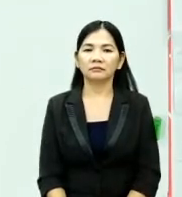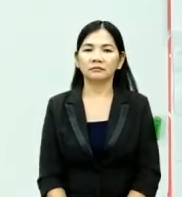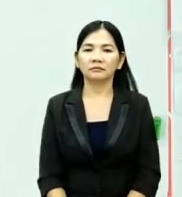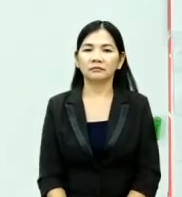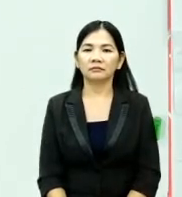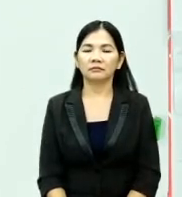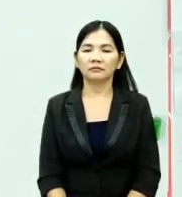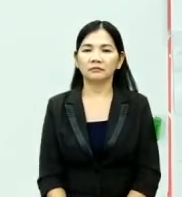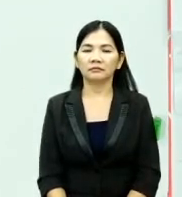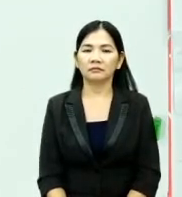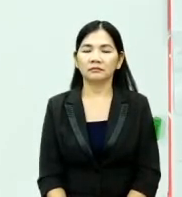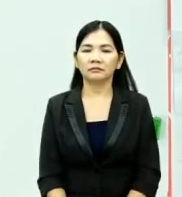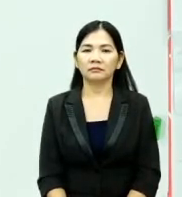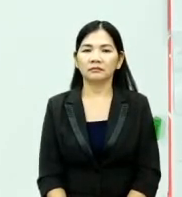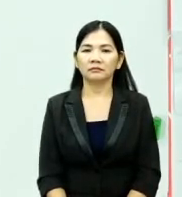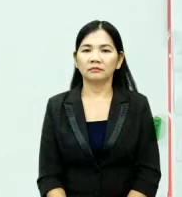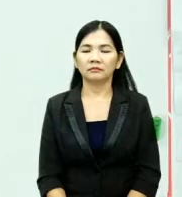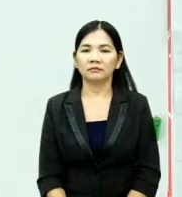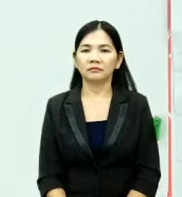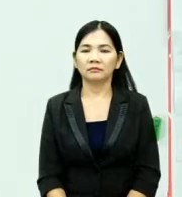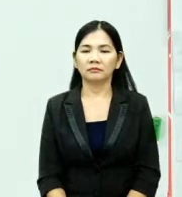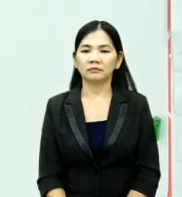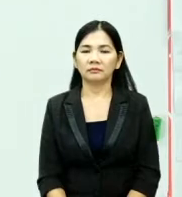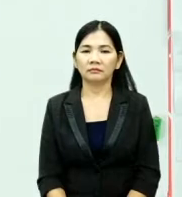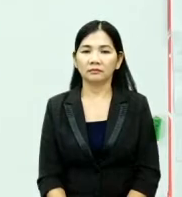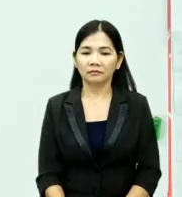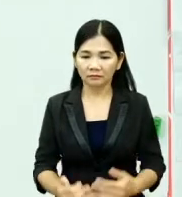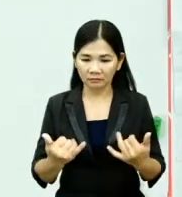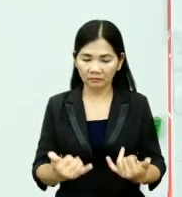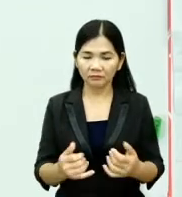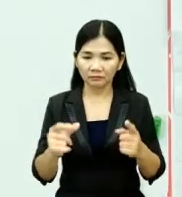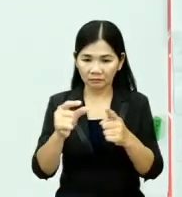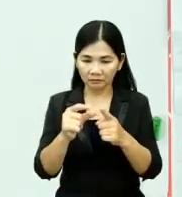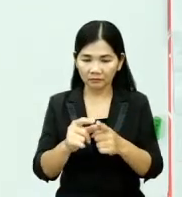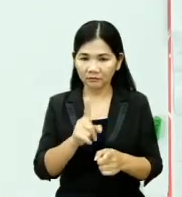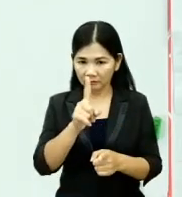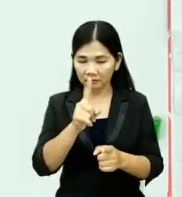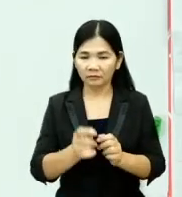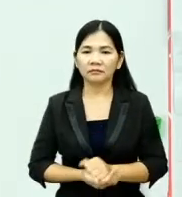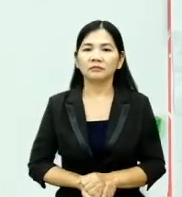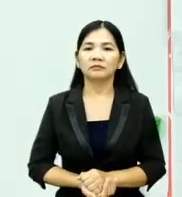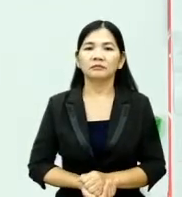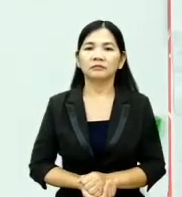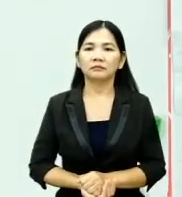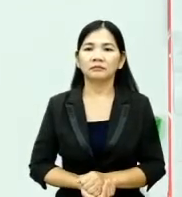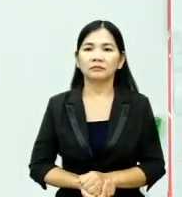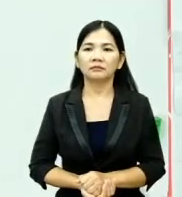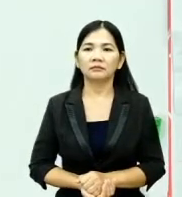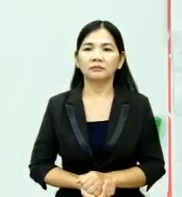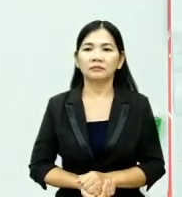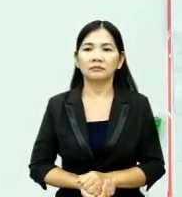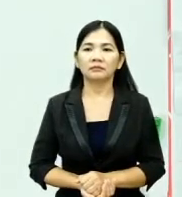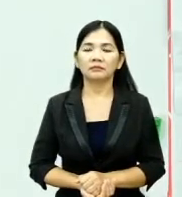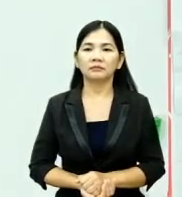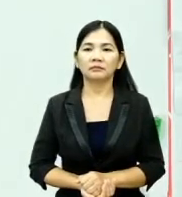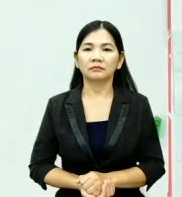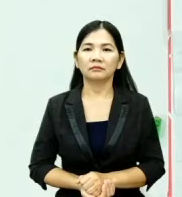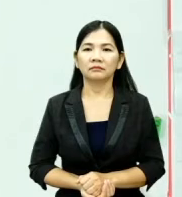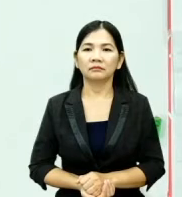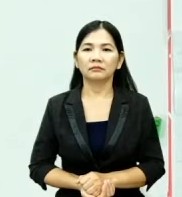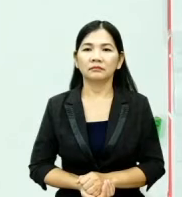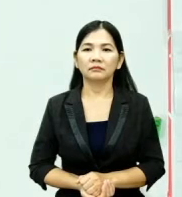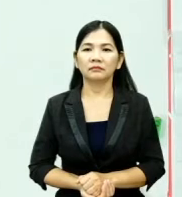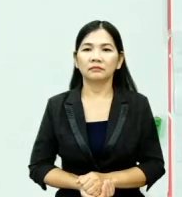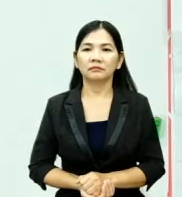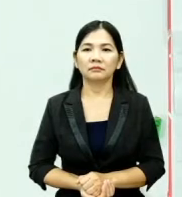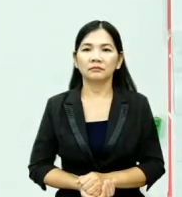chà giờ mình bị cuốn tôi nâng tổ chạy lên đi nè cô mình bị mùi tiệt phong đá chà con mơ mơ thật ta nè cô